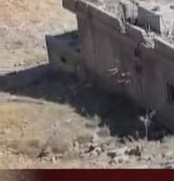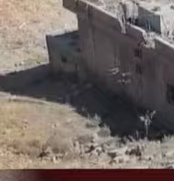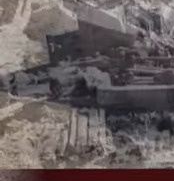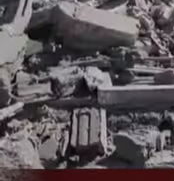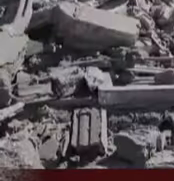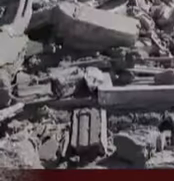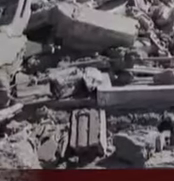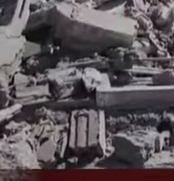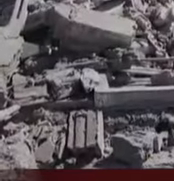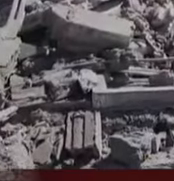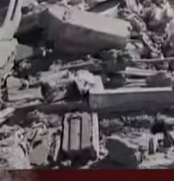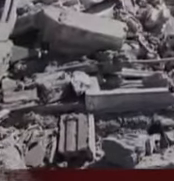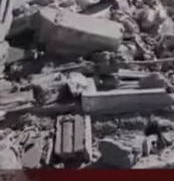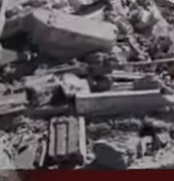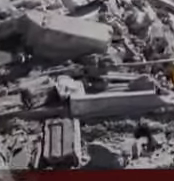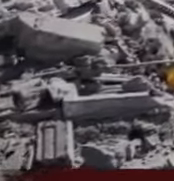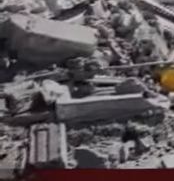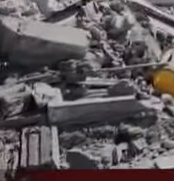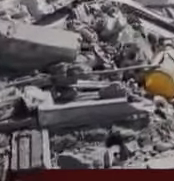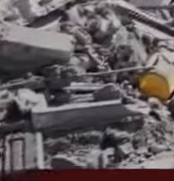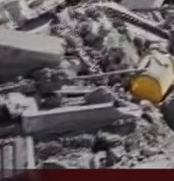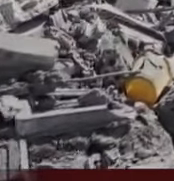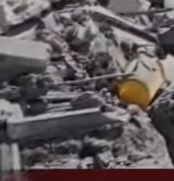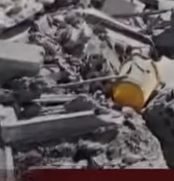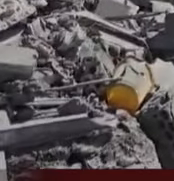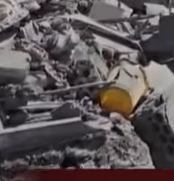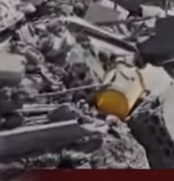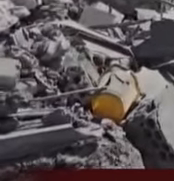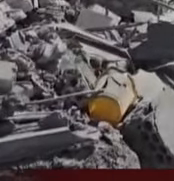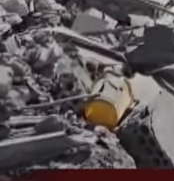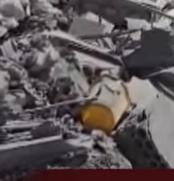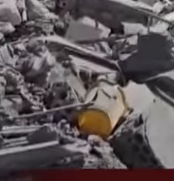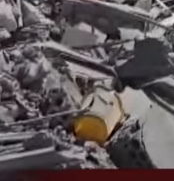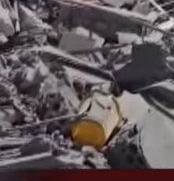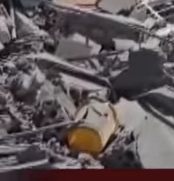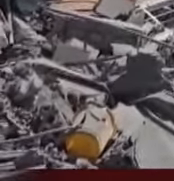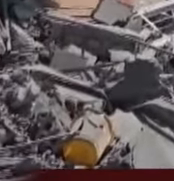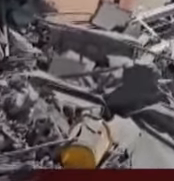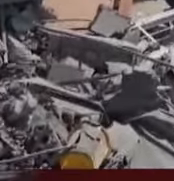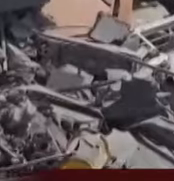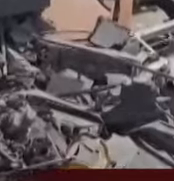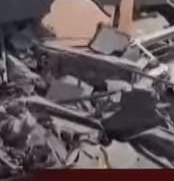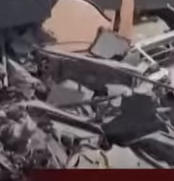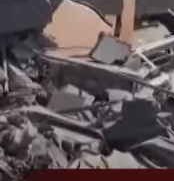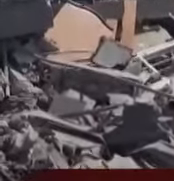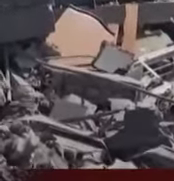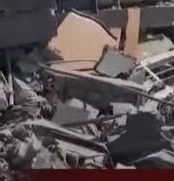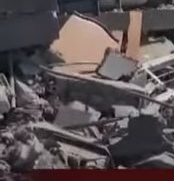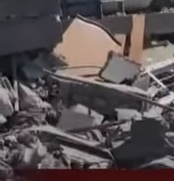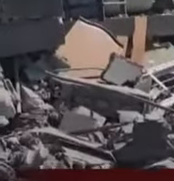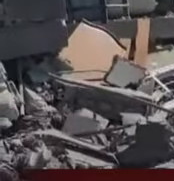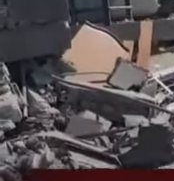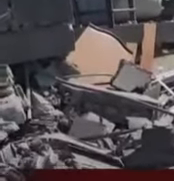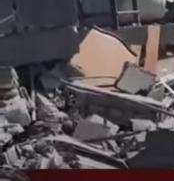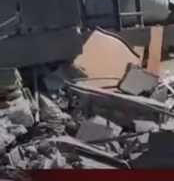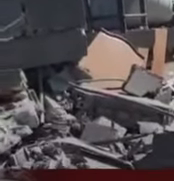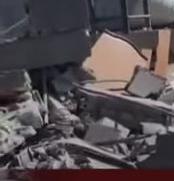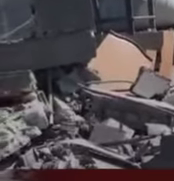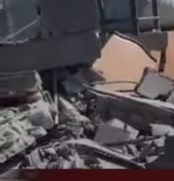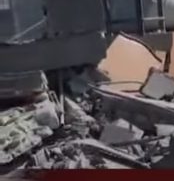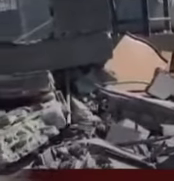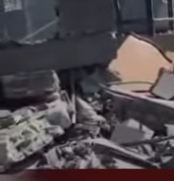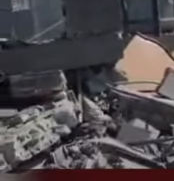البقاع الغربي فقد أغار على بلدة مجغرة دون سقوط أي من شهداء أو جرحى في هذه البلدة.